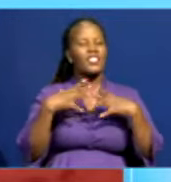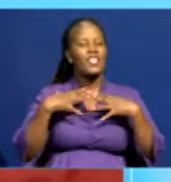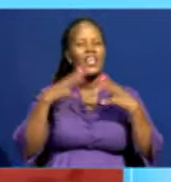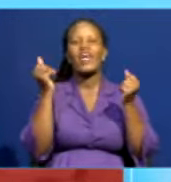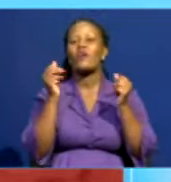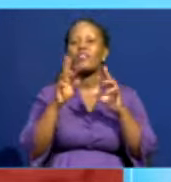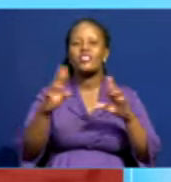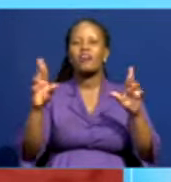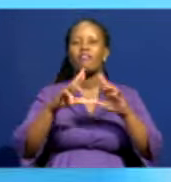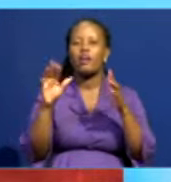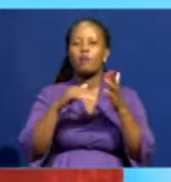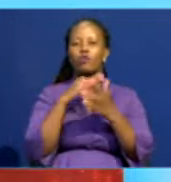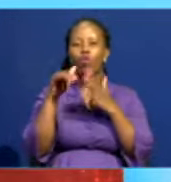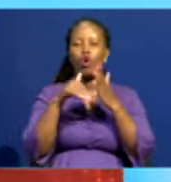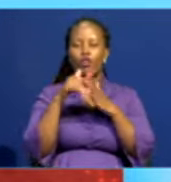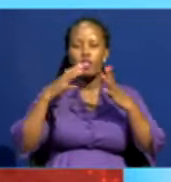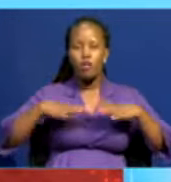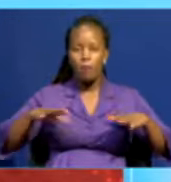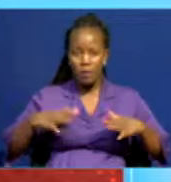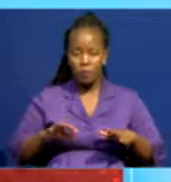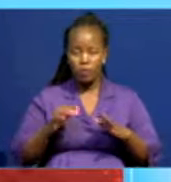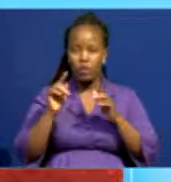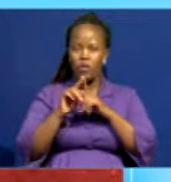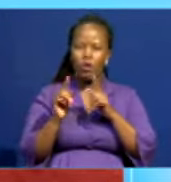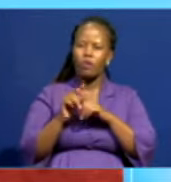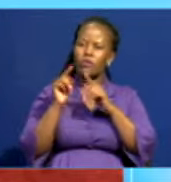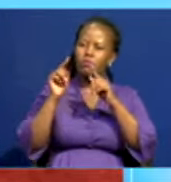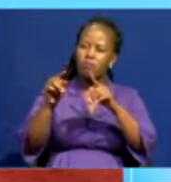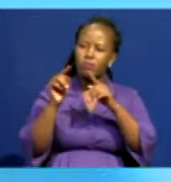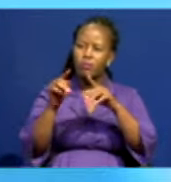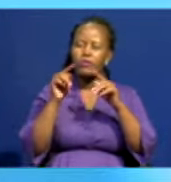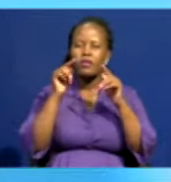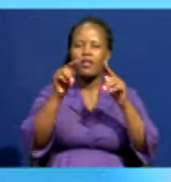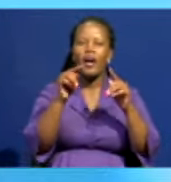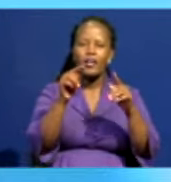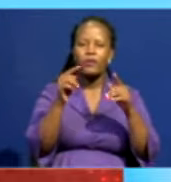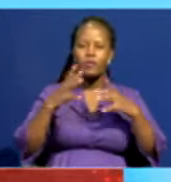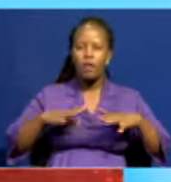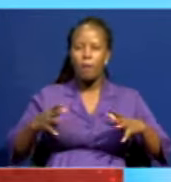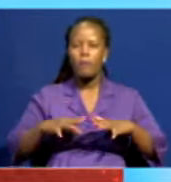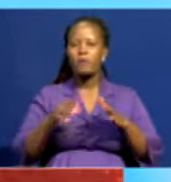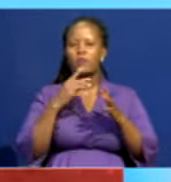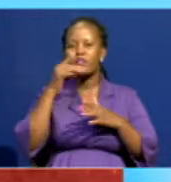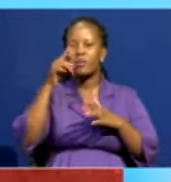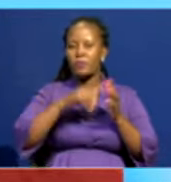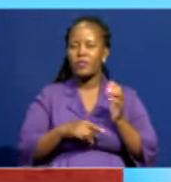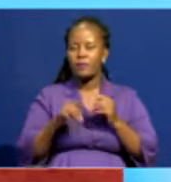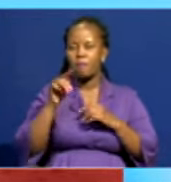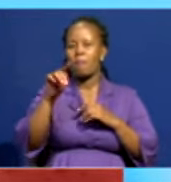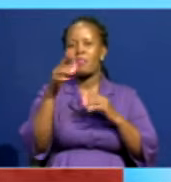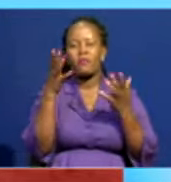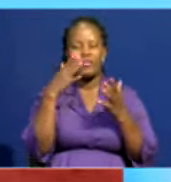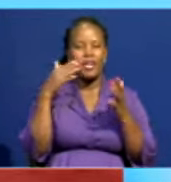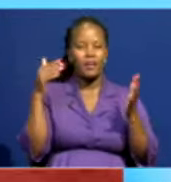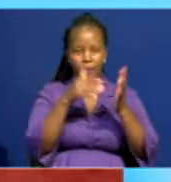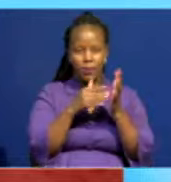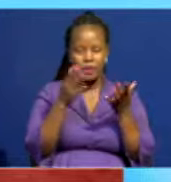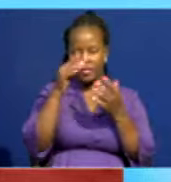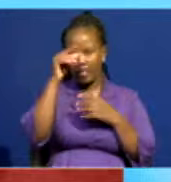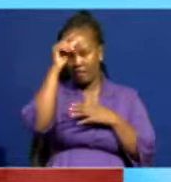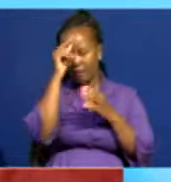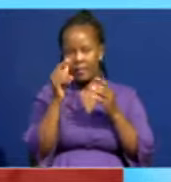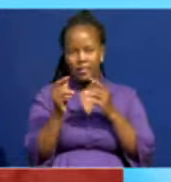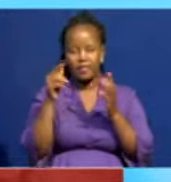Wakenya wote. Rais wakati huo huo amewashutumu wakosoaji wa marekebisho hayo akisema kuwa wanahujumu ajenda ya mageuzi ya